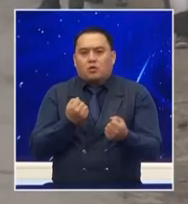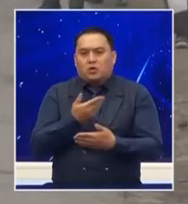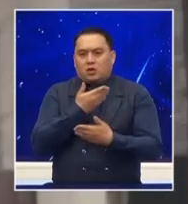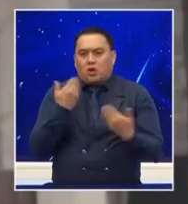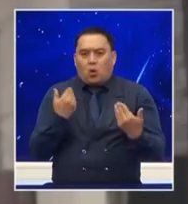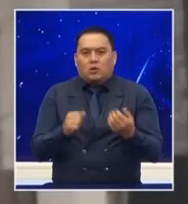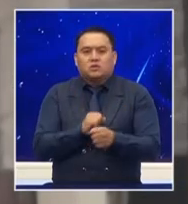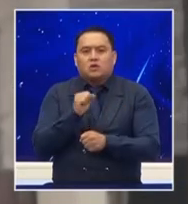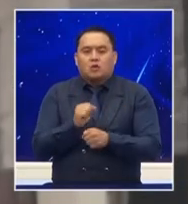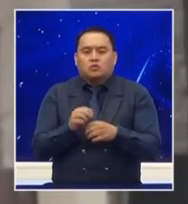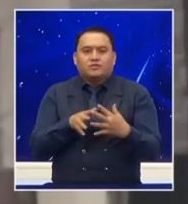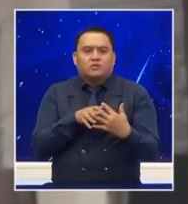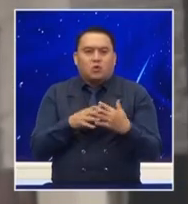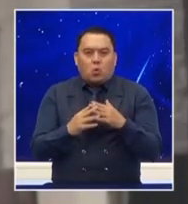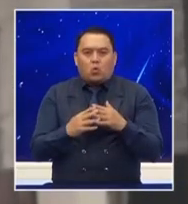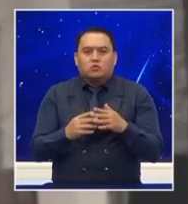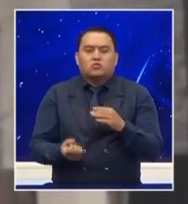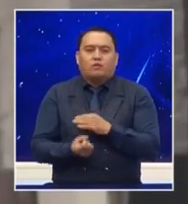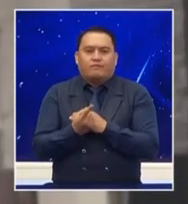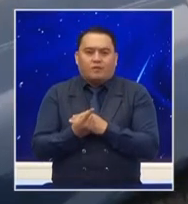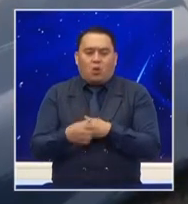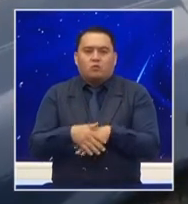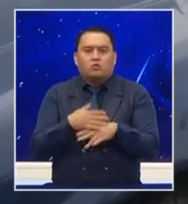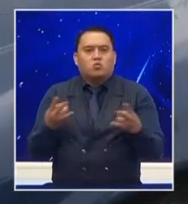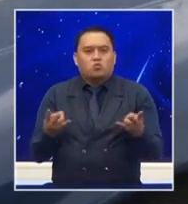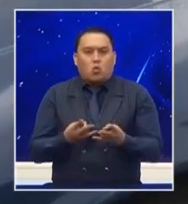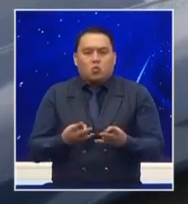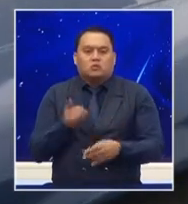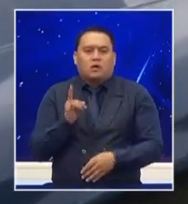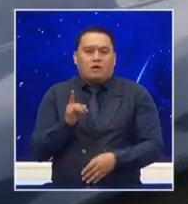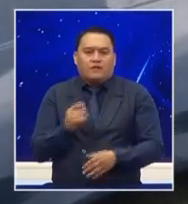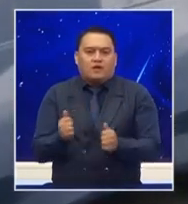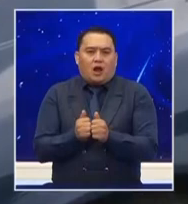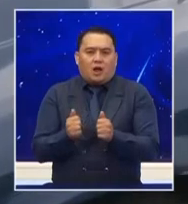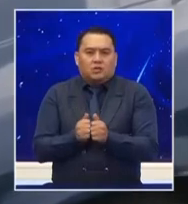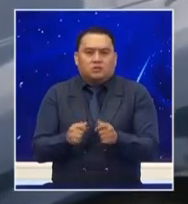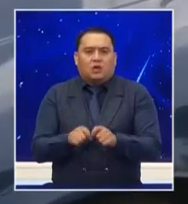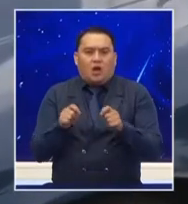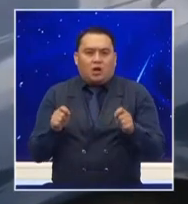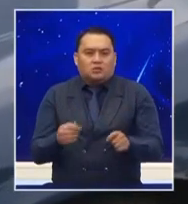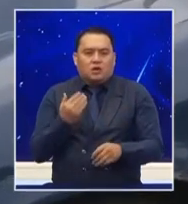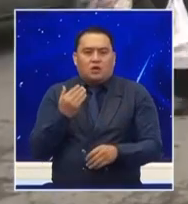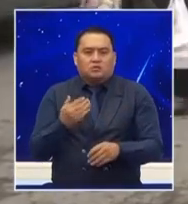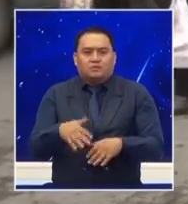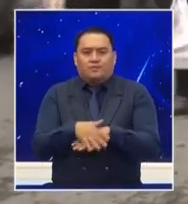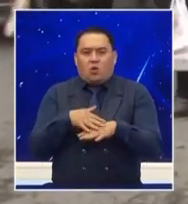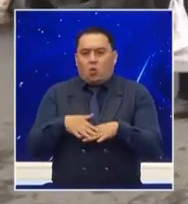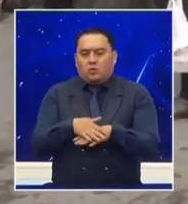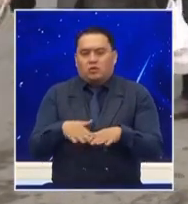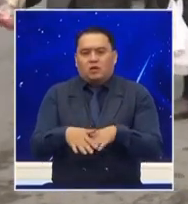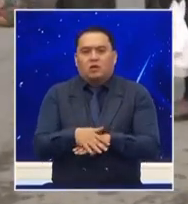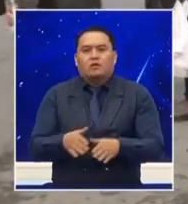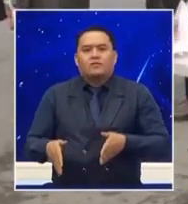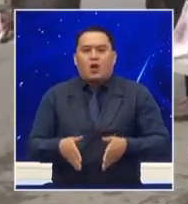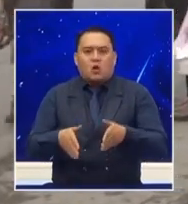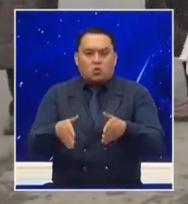отсутствие остановок для сельчан, из-за чего население вынуждено ловить такси у обочины, создавая тем самым столпотворение на дороге.